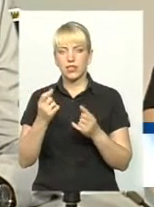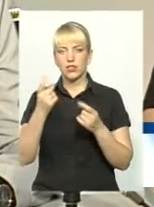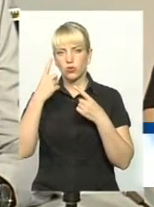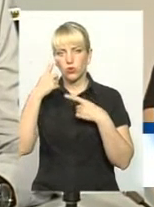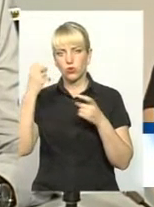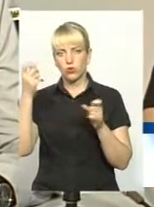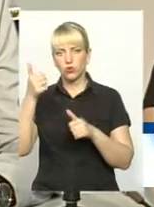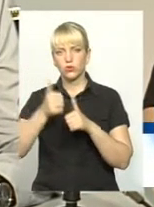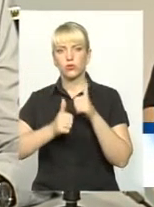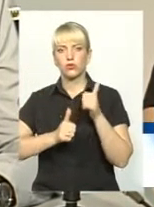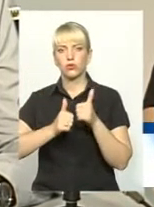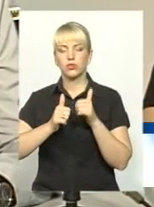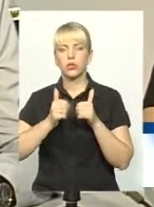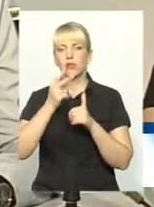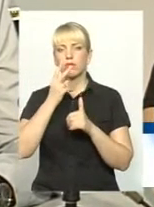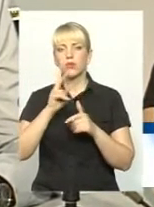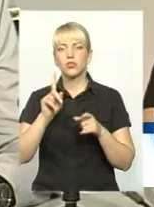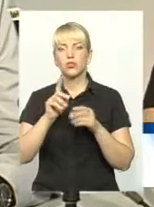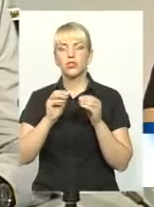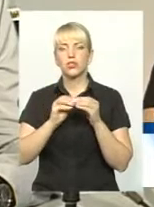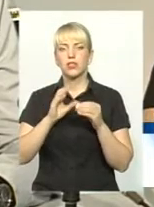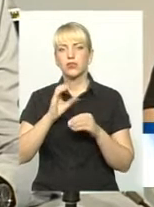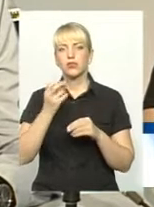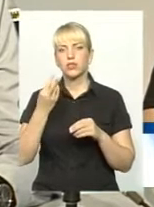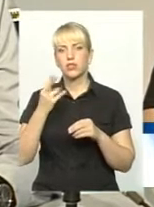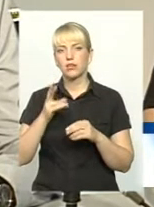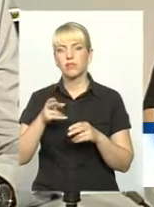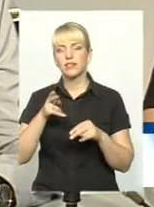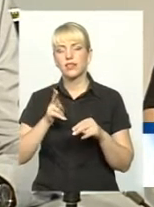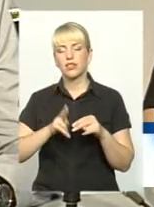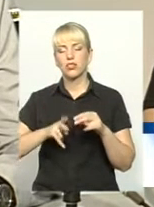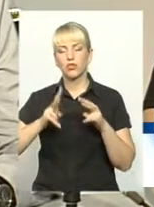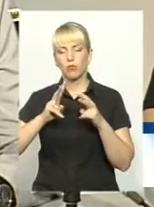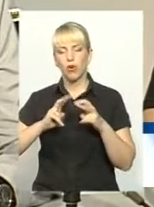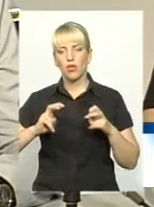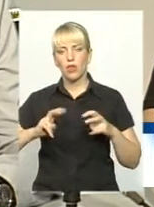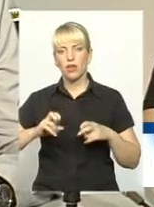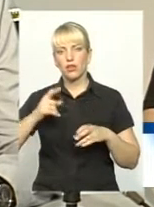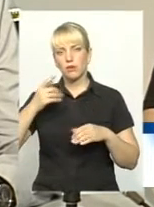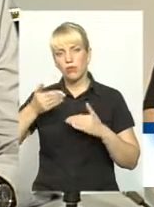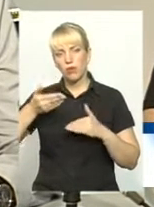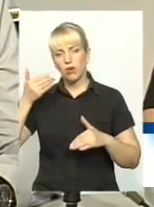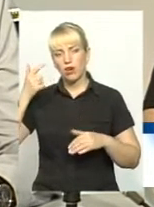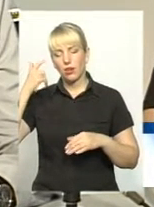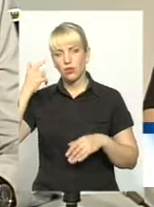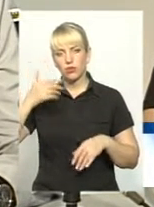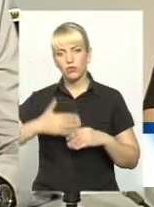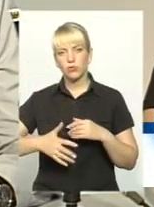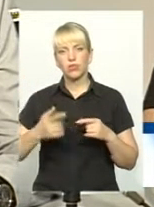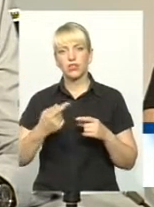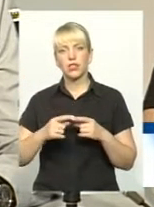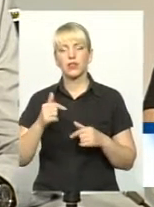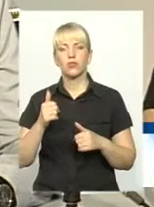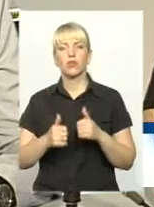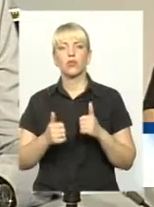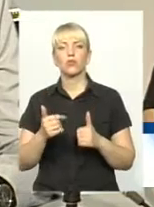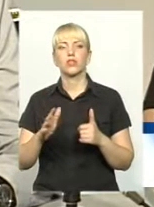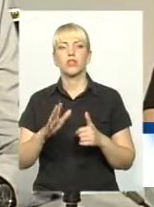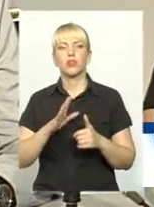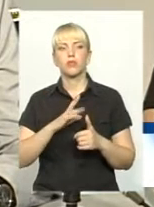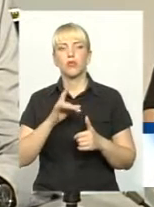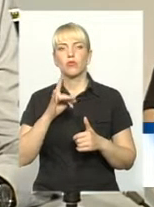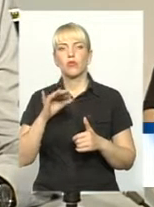бачимо, що 10 серпня ми закінчимо аналіз, і попередньо розуміємо, що такий конкурс, який був при наборі в